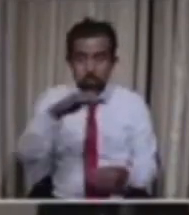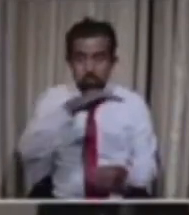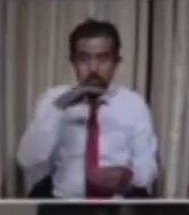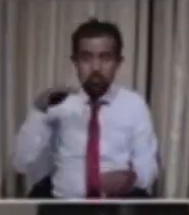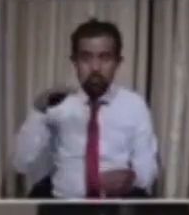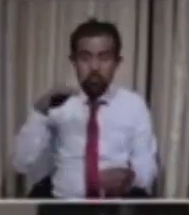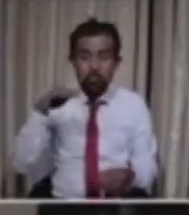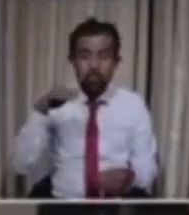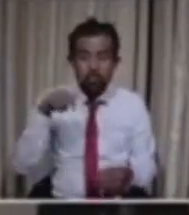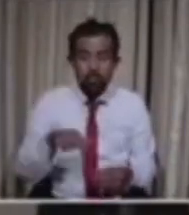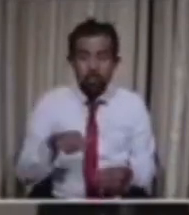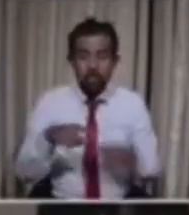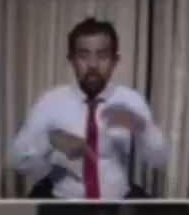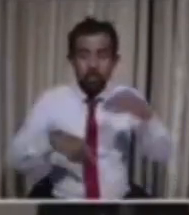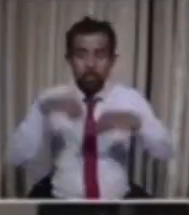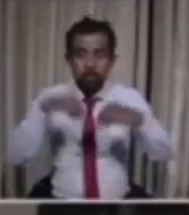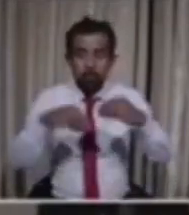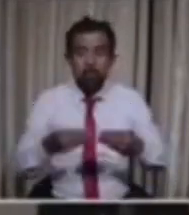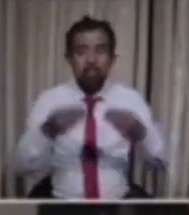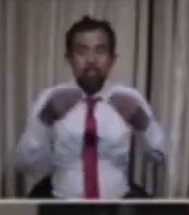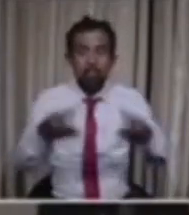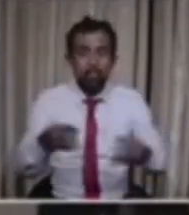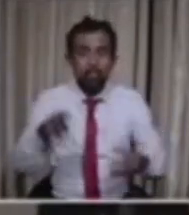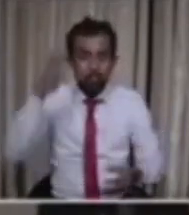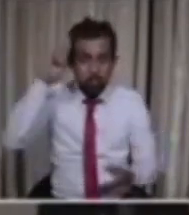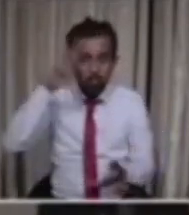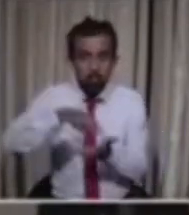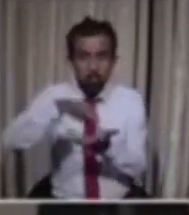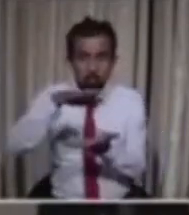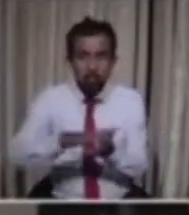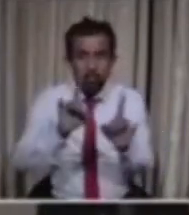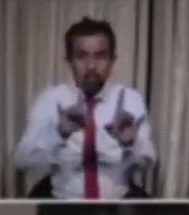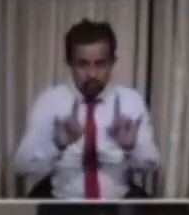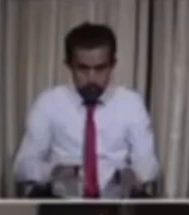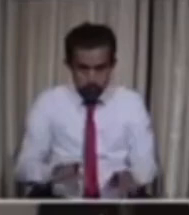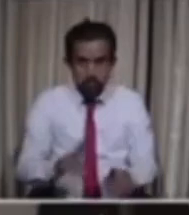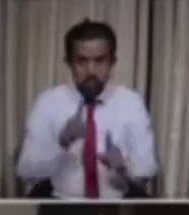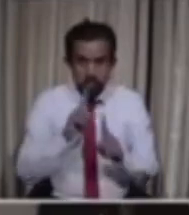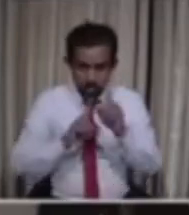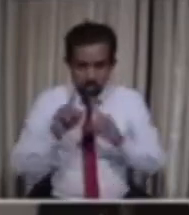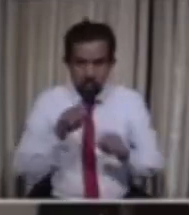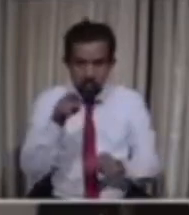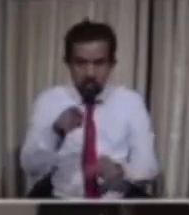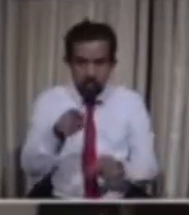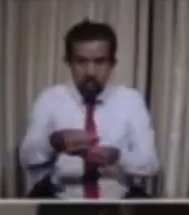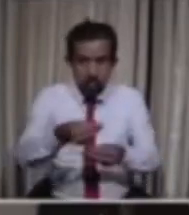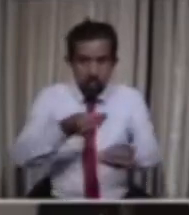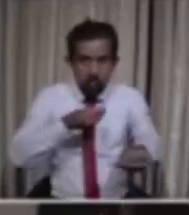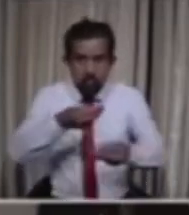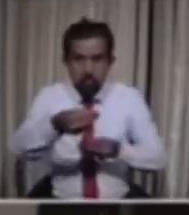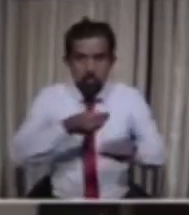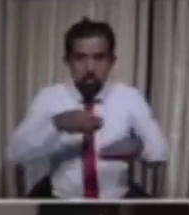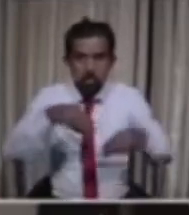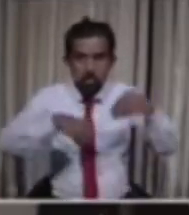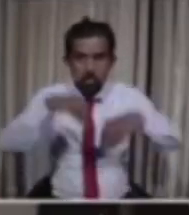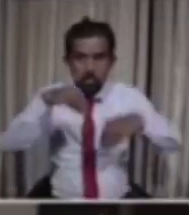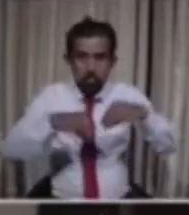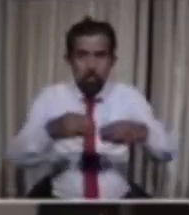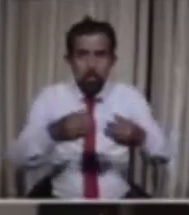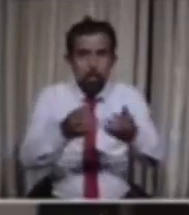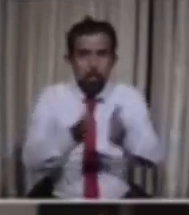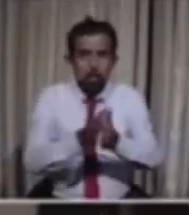வாக்குறுதிகளின் அடிப்படையில் அவர்கள் உங்களோடு வந்து பேசுகிறார்களா அல்லது பின்கதவால் வந்து டீல் அடிக்கிறார்களா என்பதை நீங்கள் பார்க்க வேண்டும். உண்மையிலே அந்த